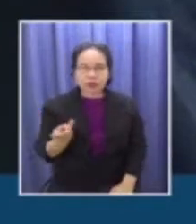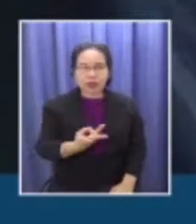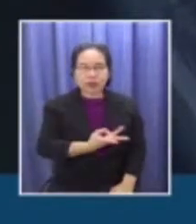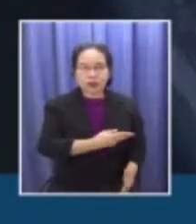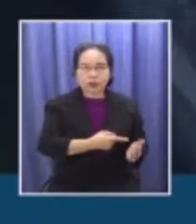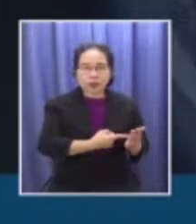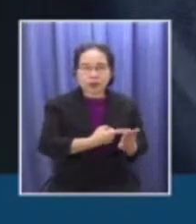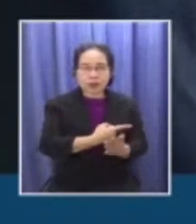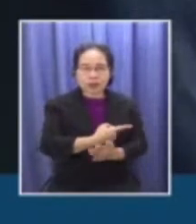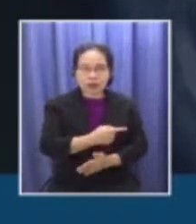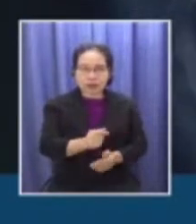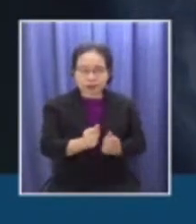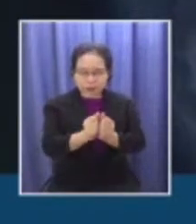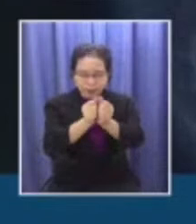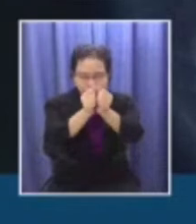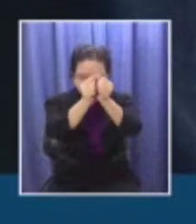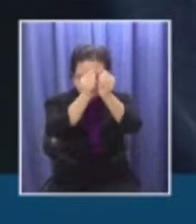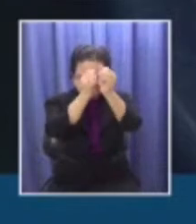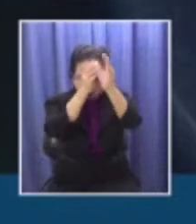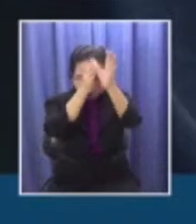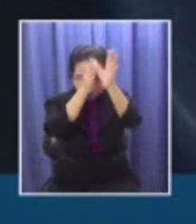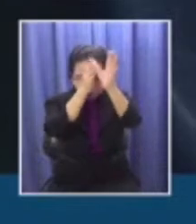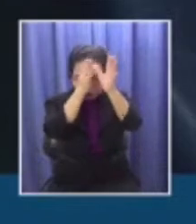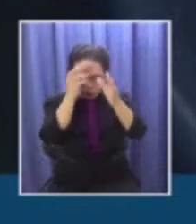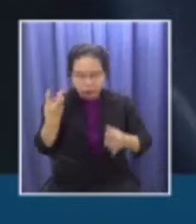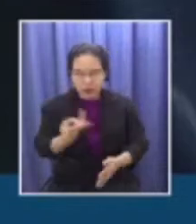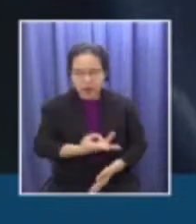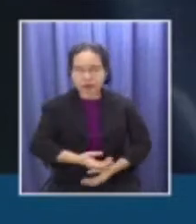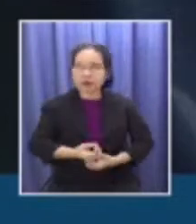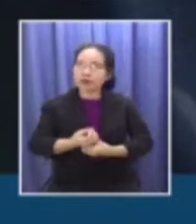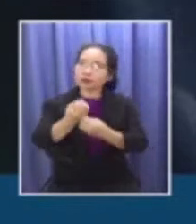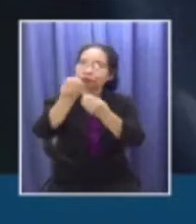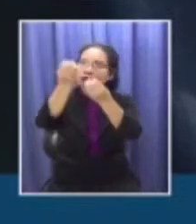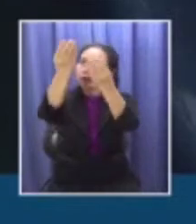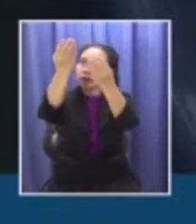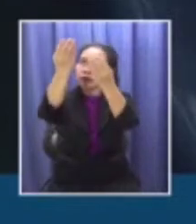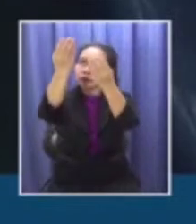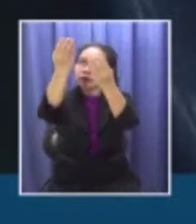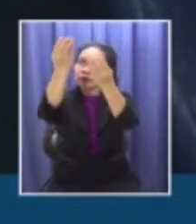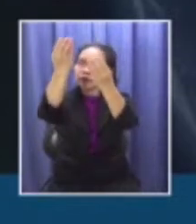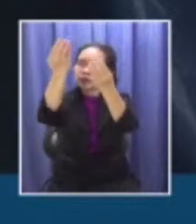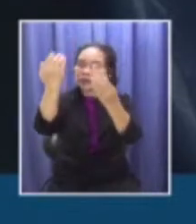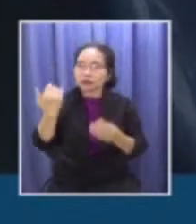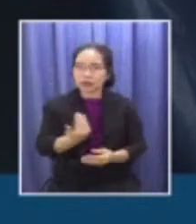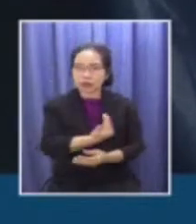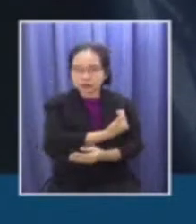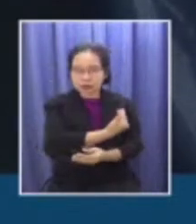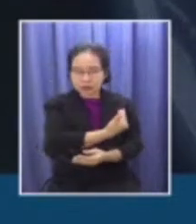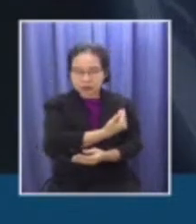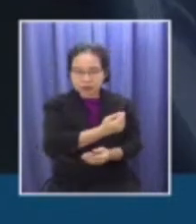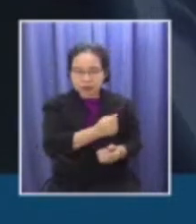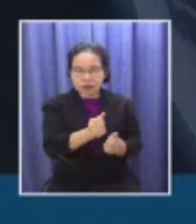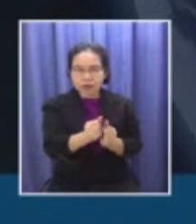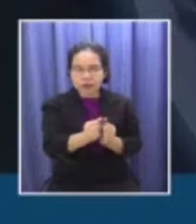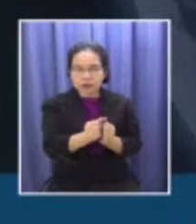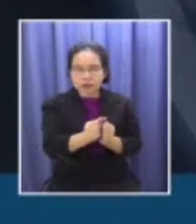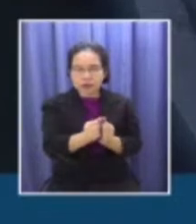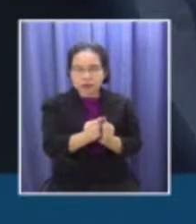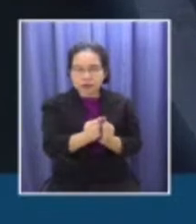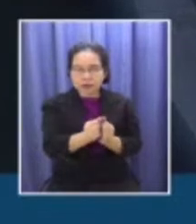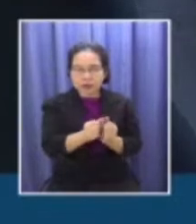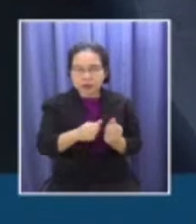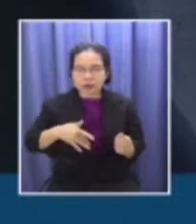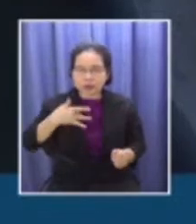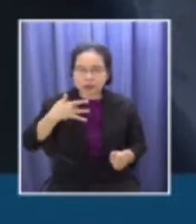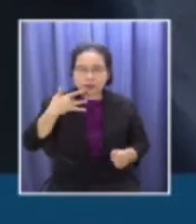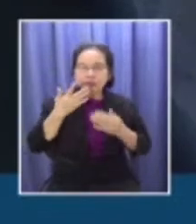taos. Agya, yɛda wo ase. Salamat sa iyo. Tumatanaw Yɛbɔ wo yɛn ase da afadeɛ. walang hanggang utang na loob.